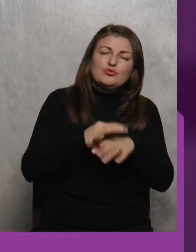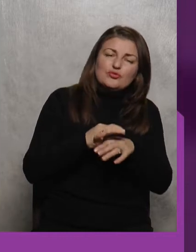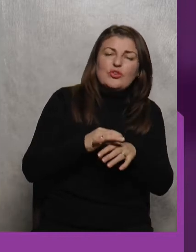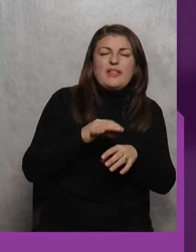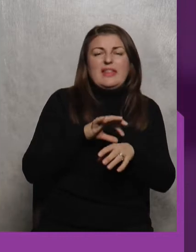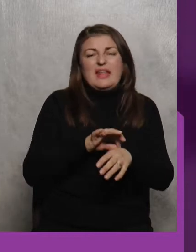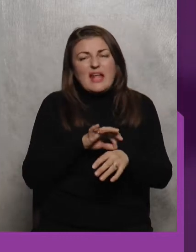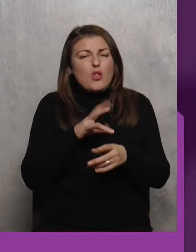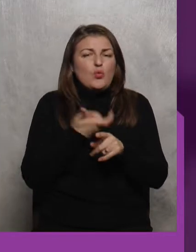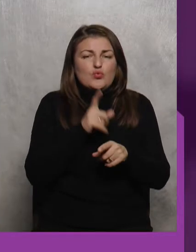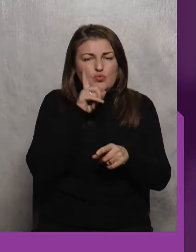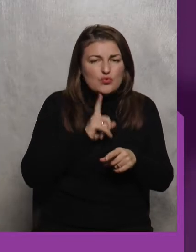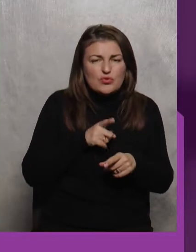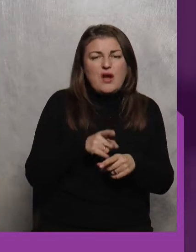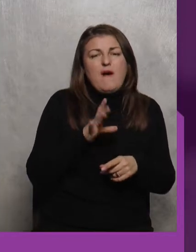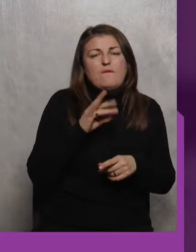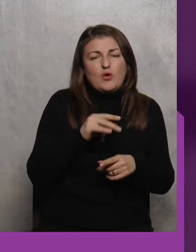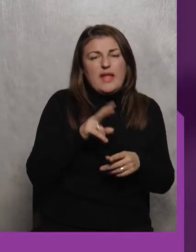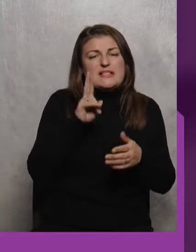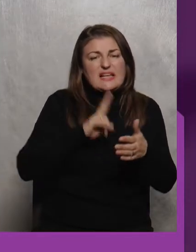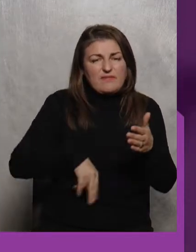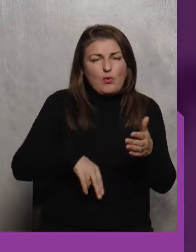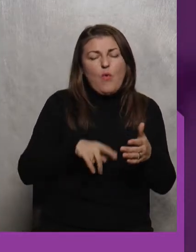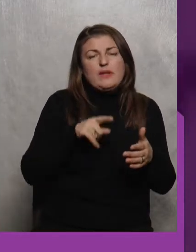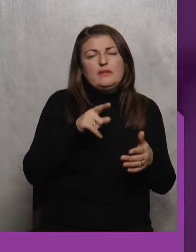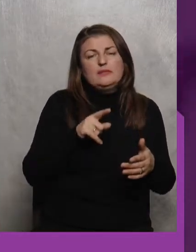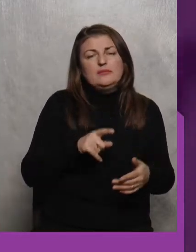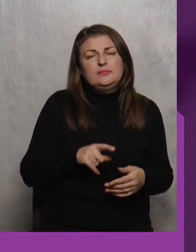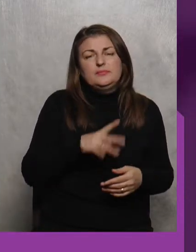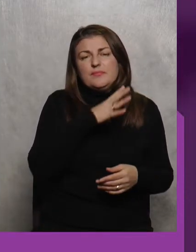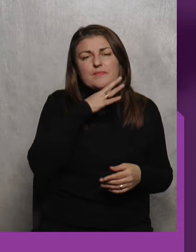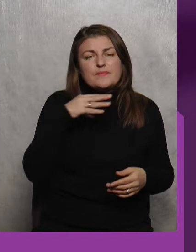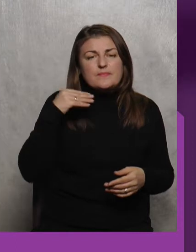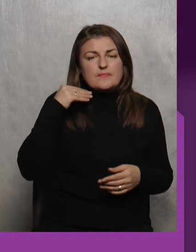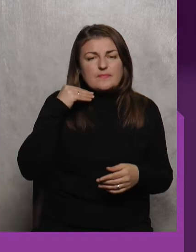і відповідно дуже зручна. Вона сертифікована